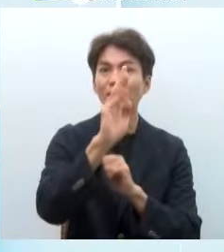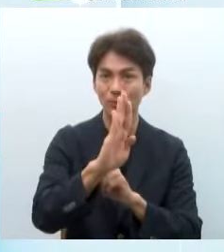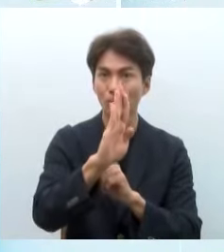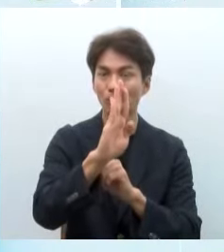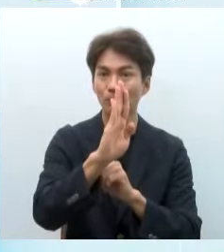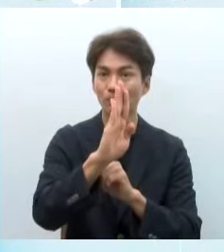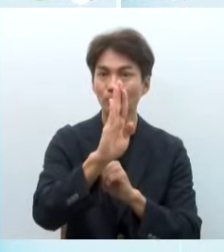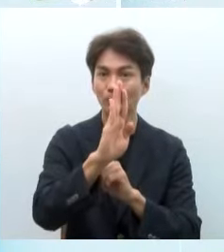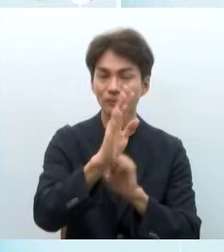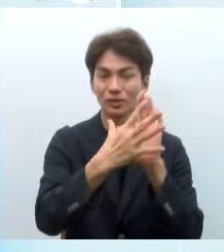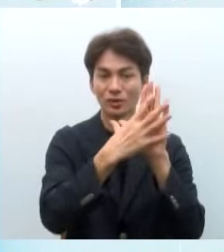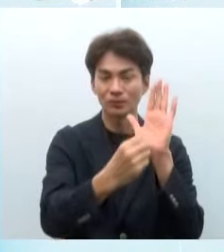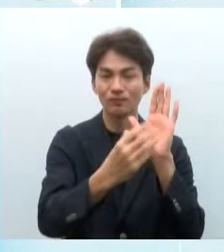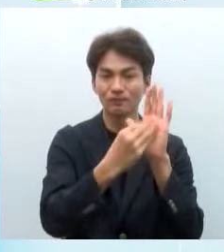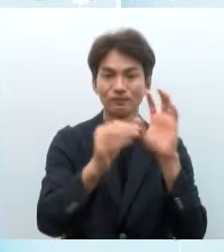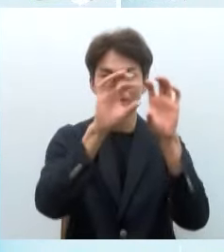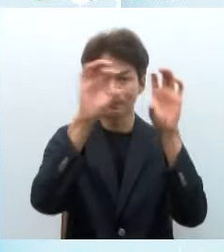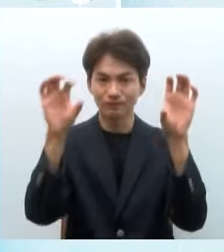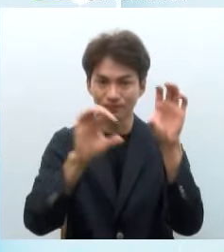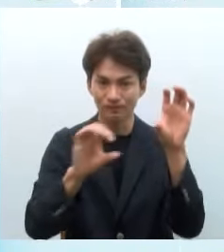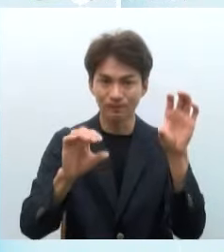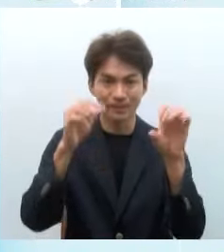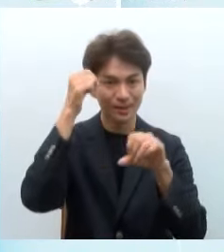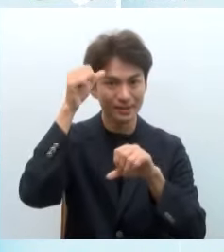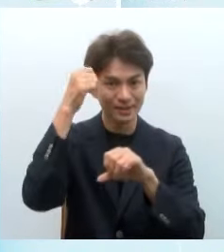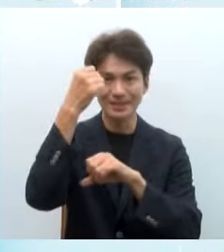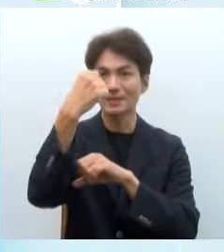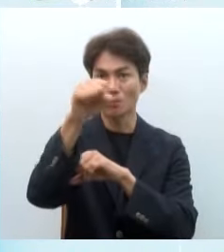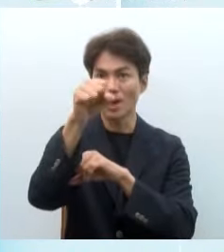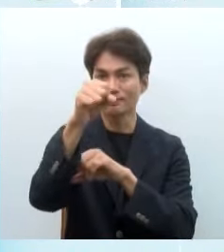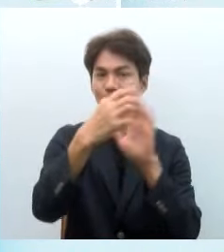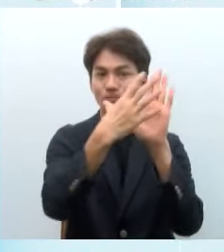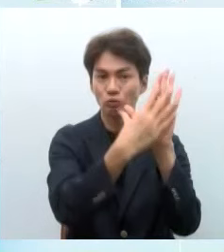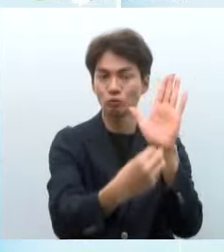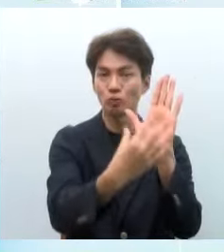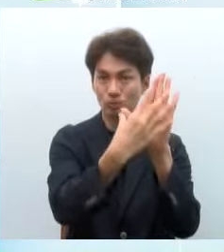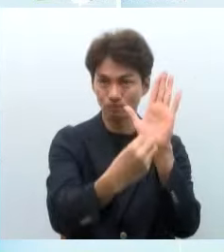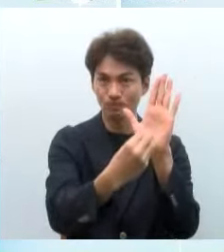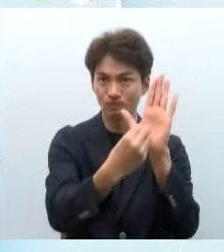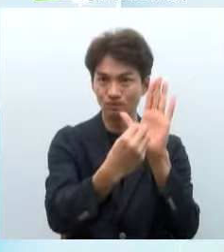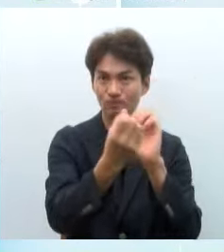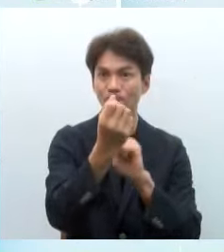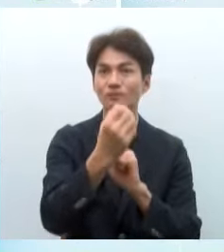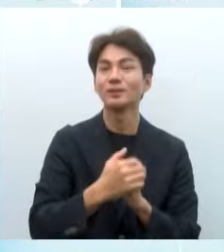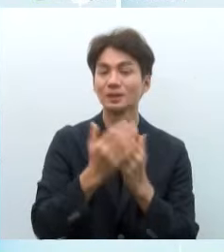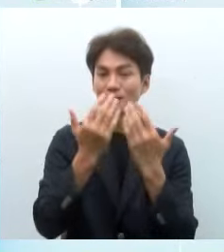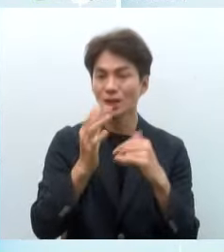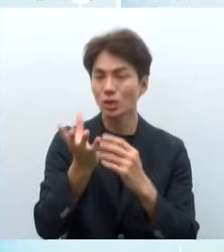ผ่านระบบคอนเฟอเรนซ์นะครับ10วันแล้วก็ไปเรียนรู้สภาพจริง